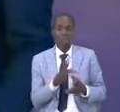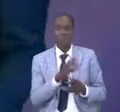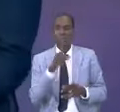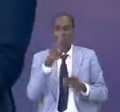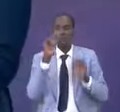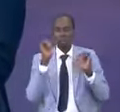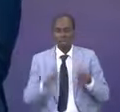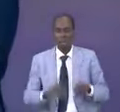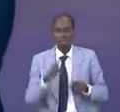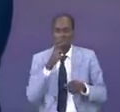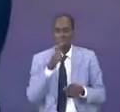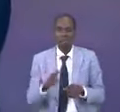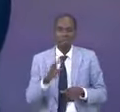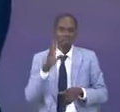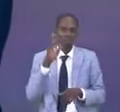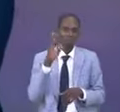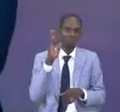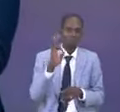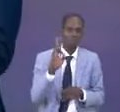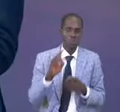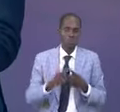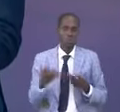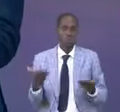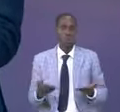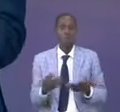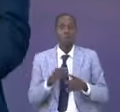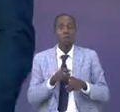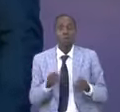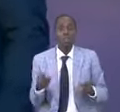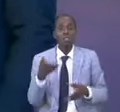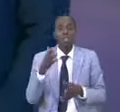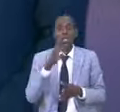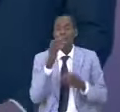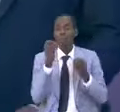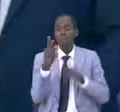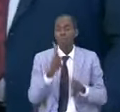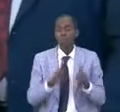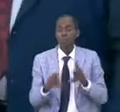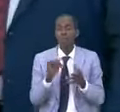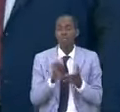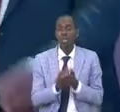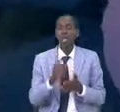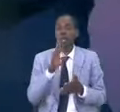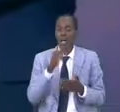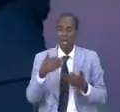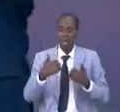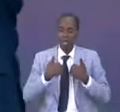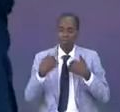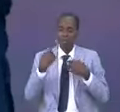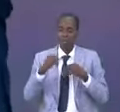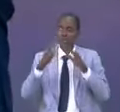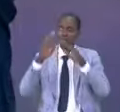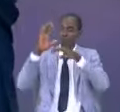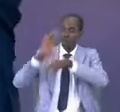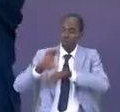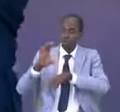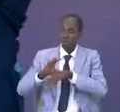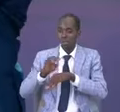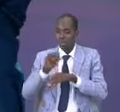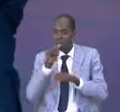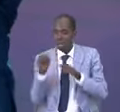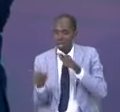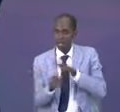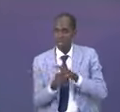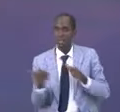sous le cou et les églises souterraines ce n'est pas que nous allons projeter l'Évangile car tout être